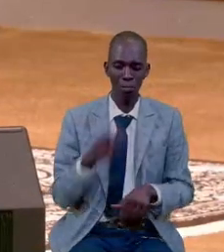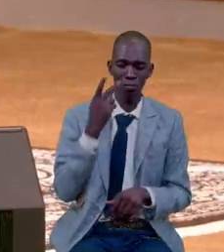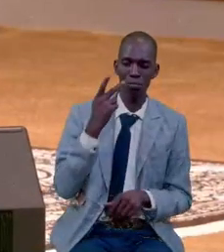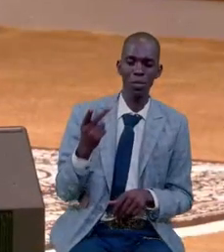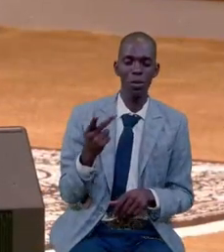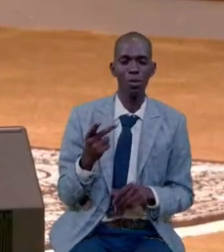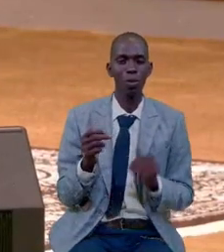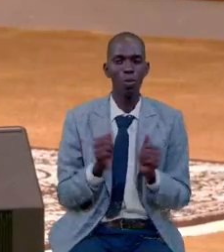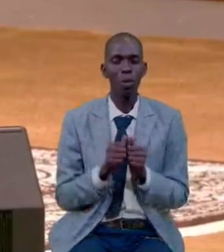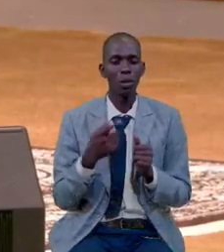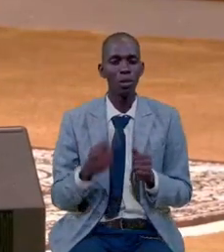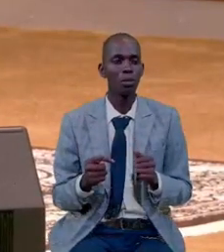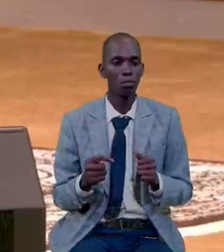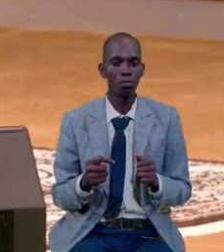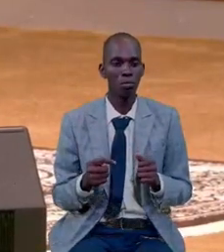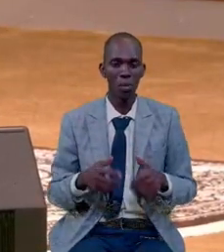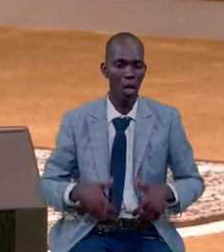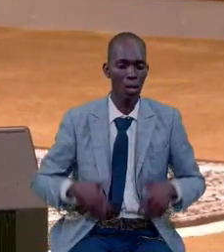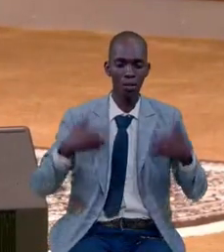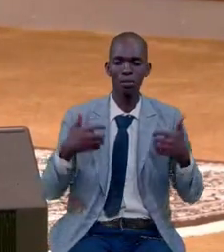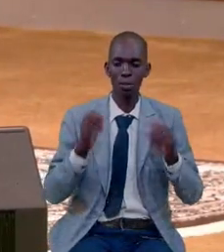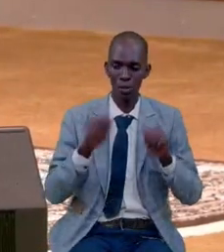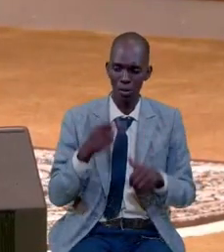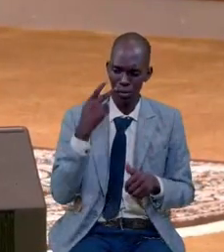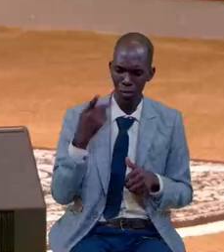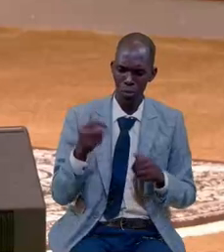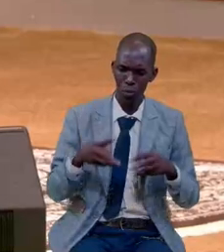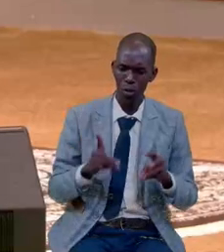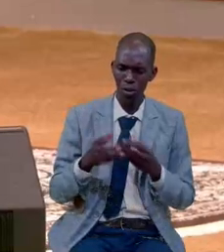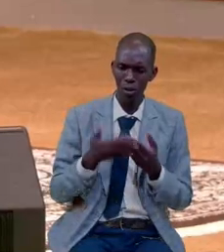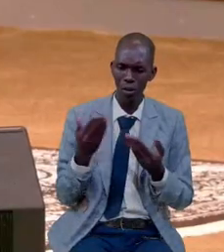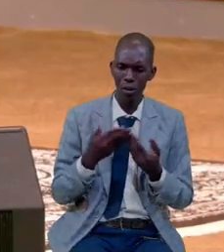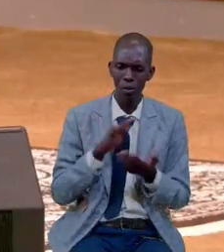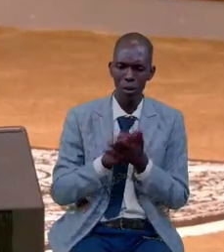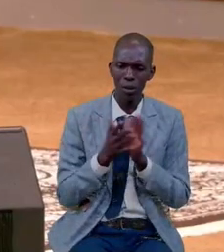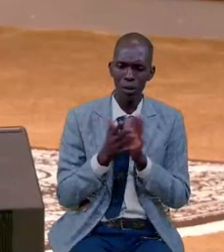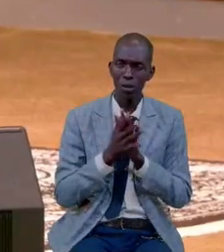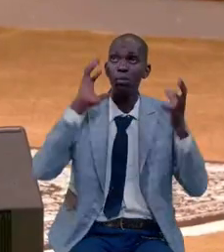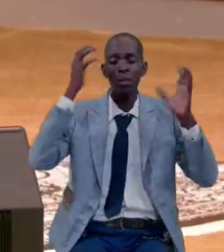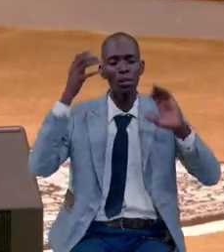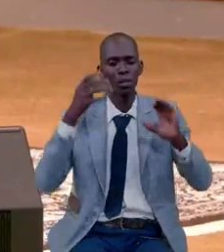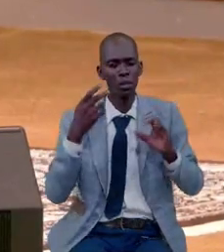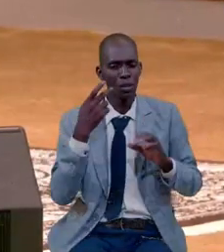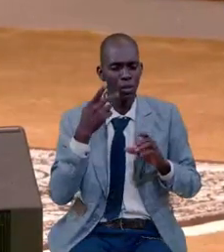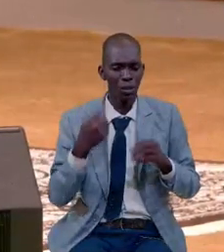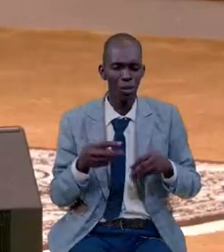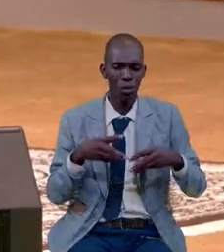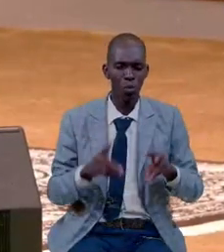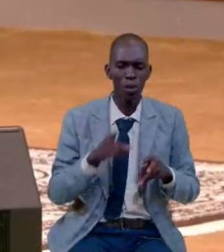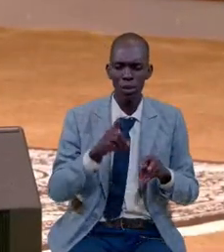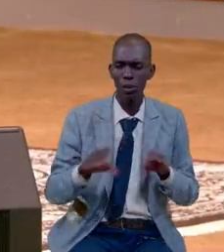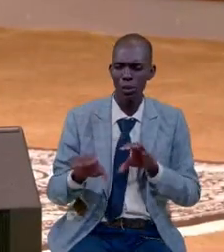parler de leur tempérament, ils peuvent parler de leur colère, de leur